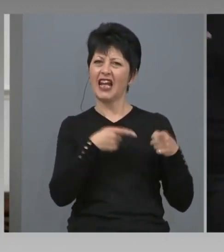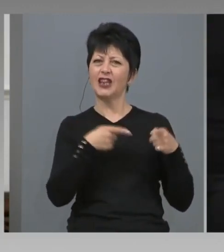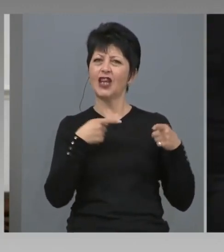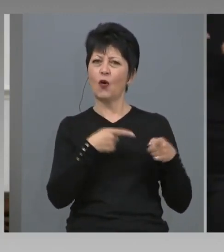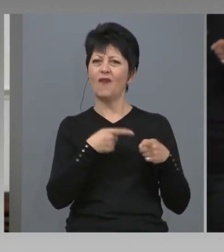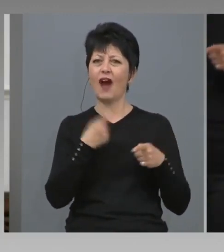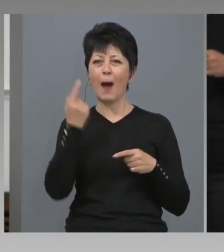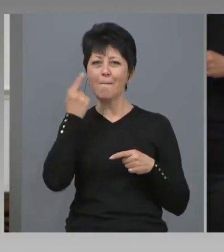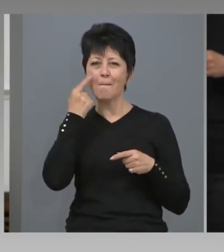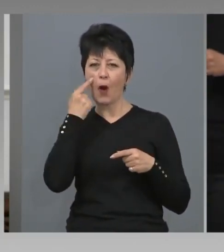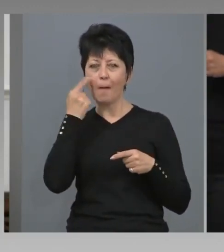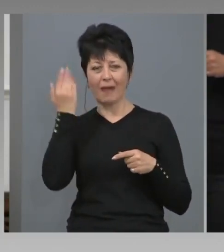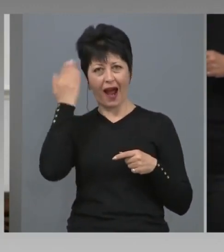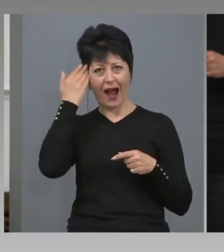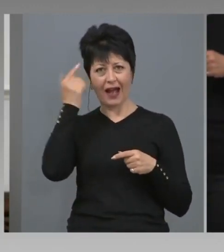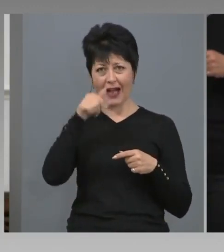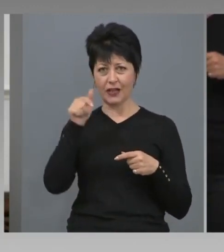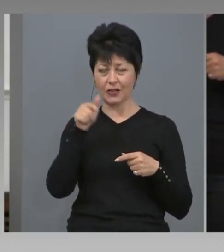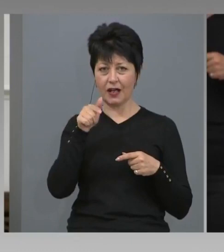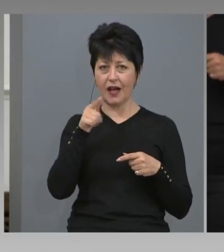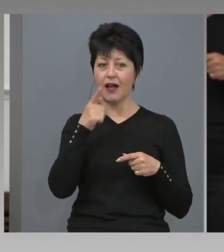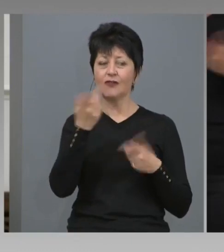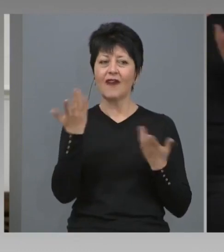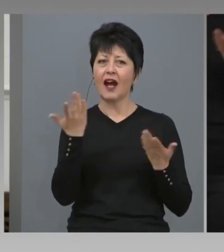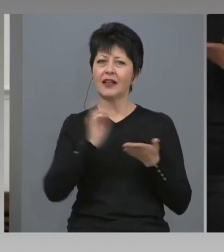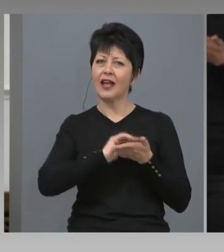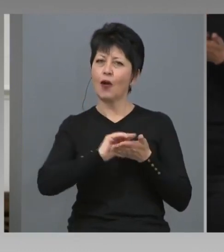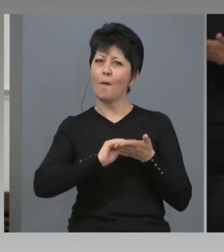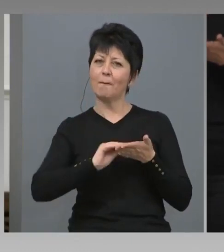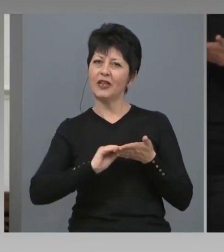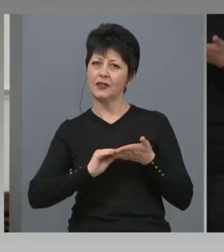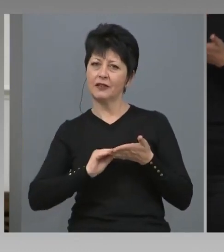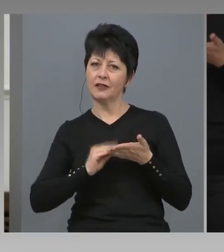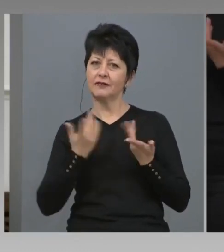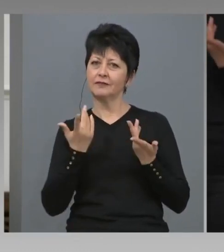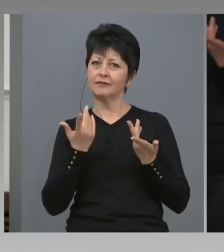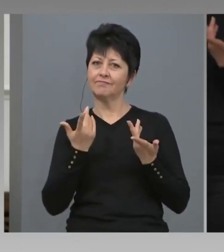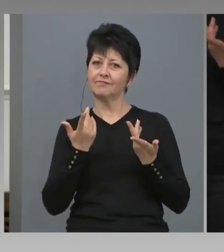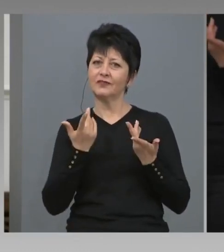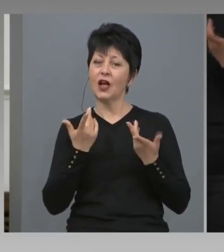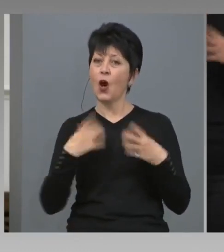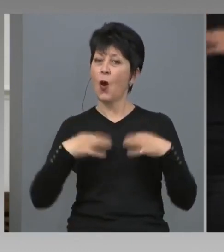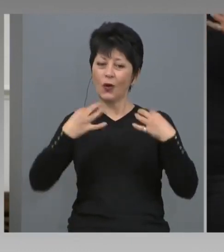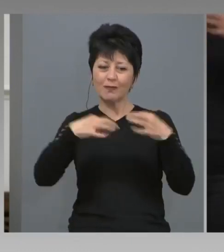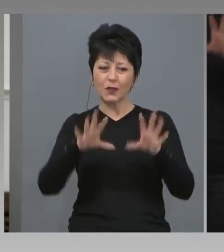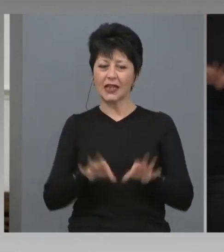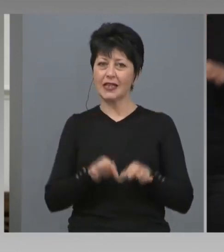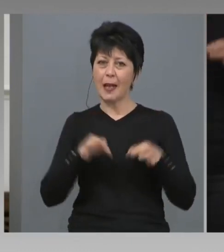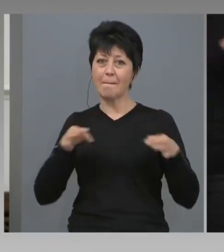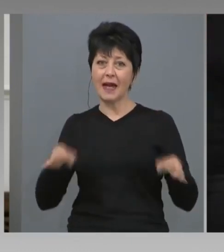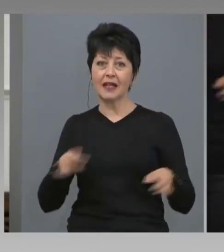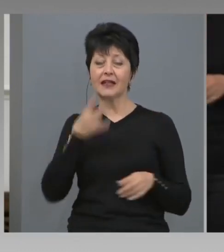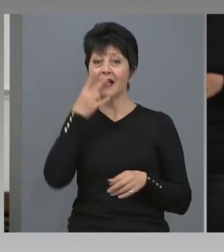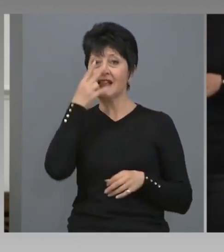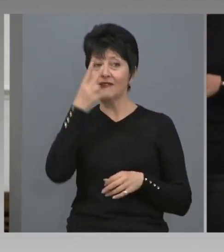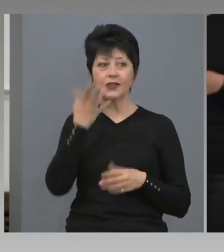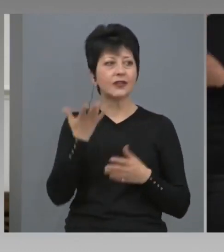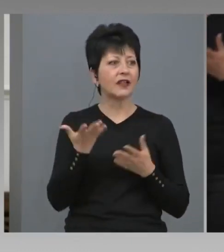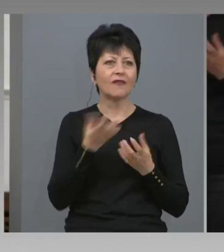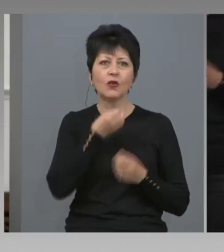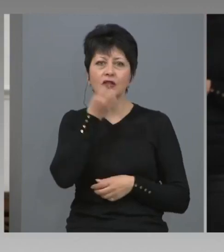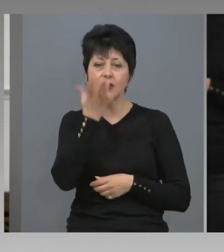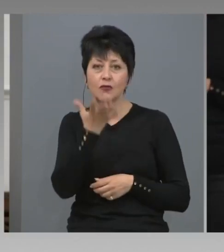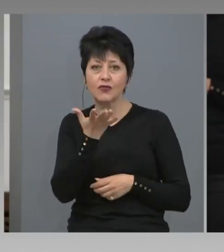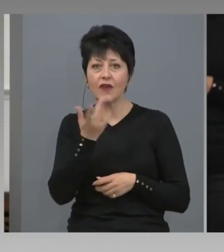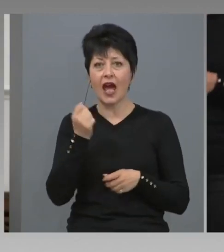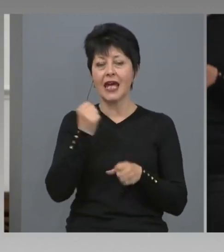В последния анализ на СЗО от петък, където препоръчва страните да работят точно така. Отпускайки мерките, да виждат какъв е ефект. Или да